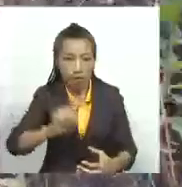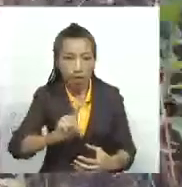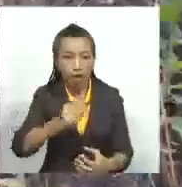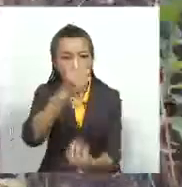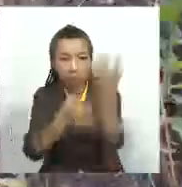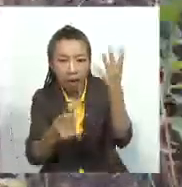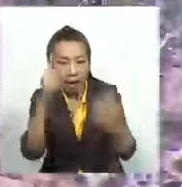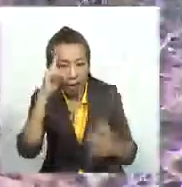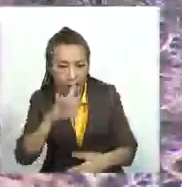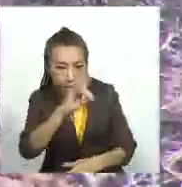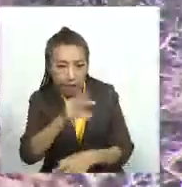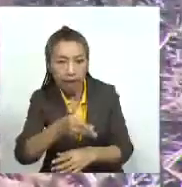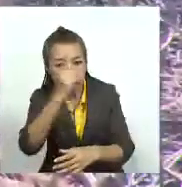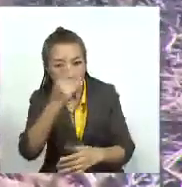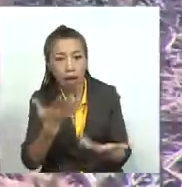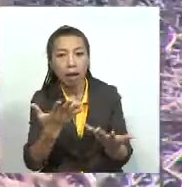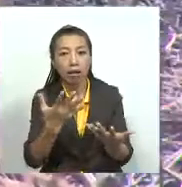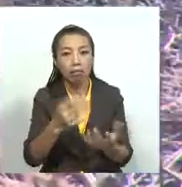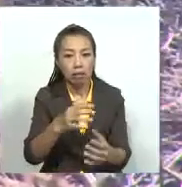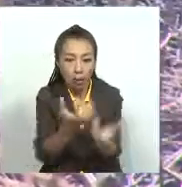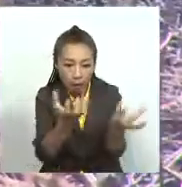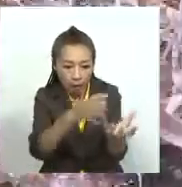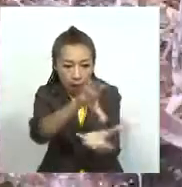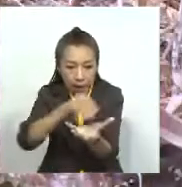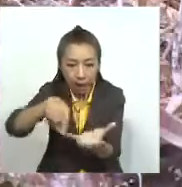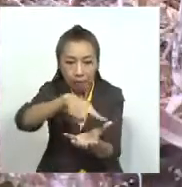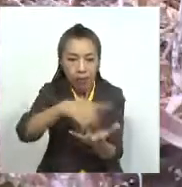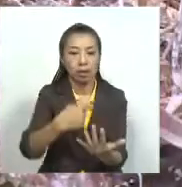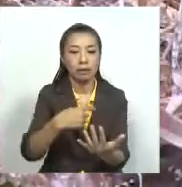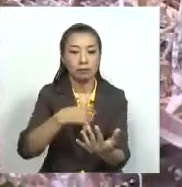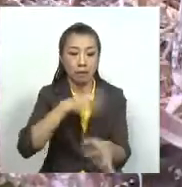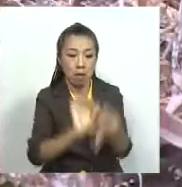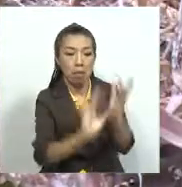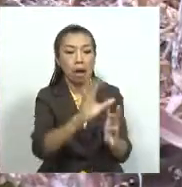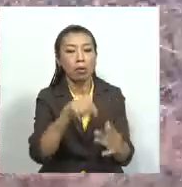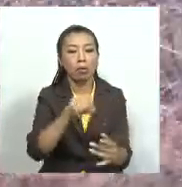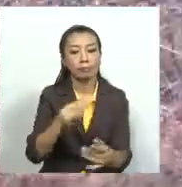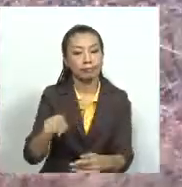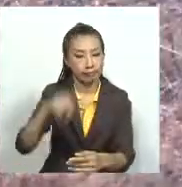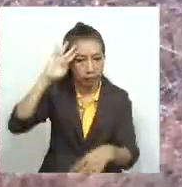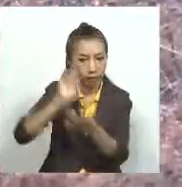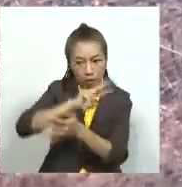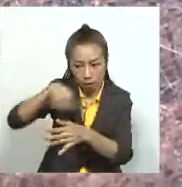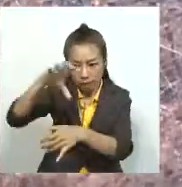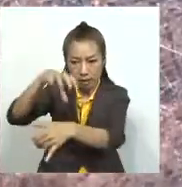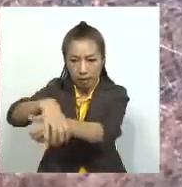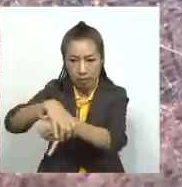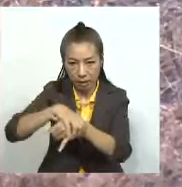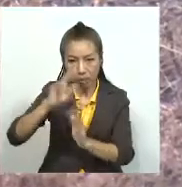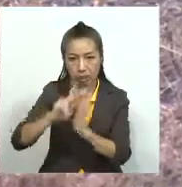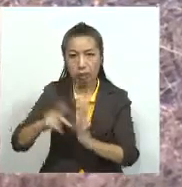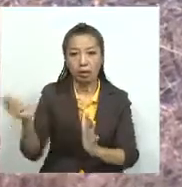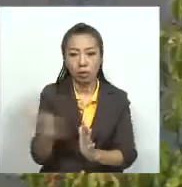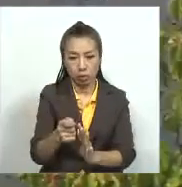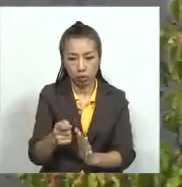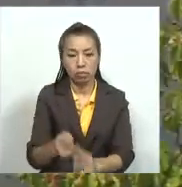ของป่าและล่าสัตว์ซึ่งก็เป็นหน้าที่ของเจ้าหน้าที่ภาครัฐที่เกี่ยวข้องจะช่วยกันติดตามจับกลุ่มผู้กระทำความผิดและดำเนินคดีต